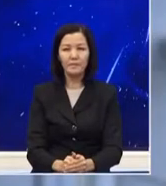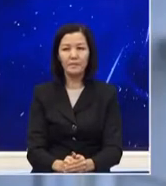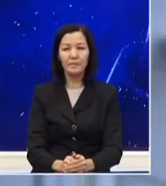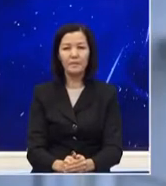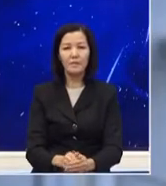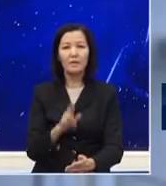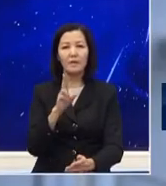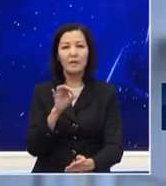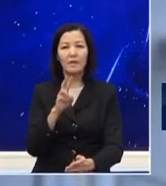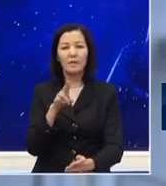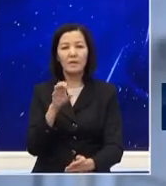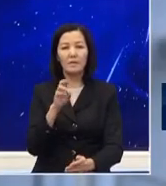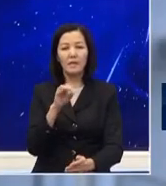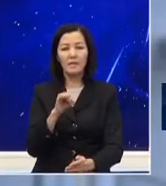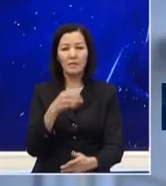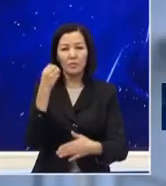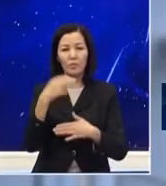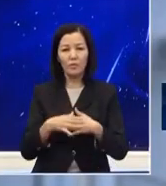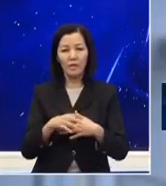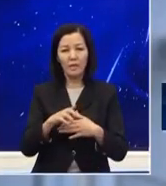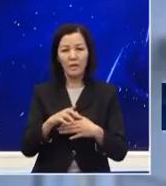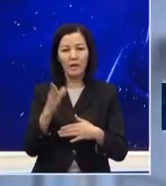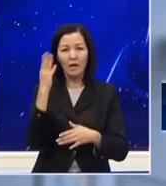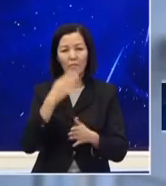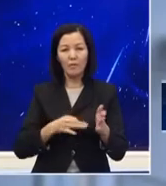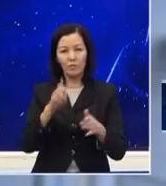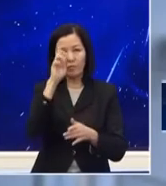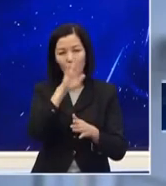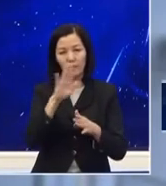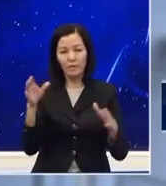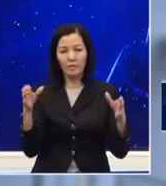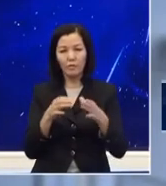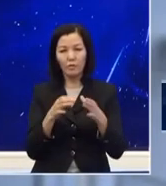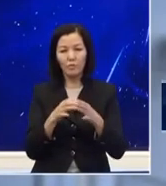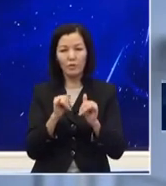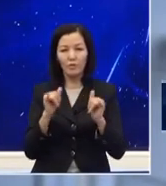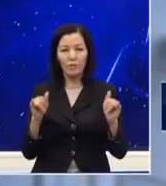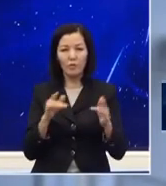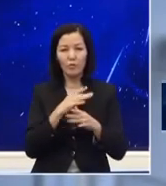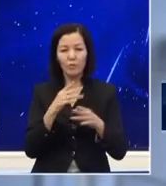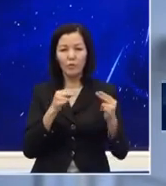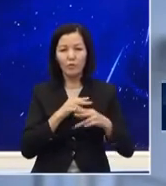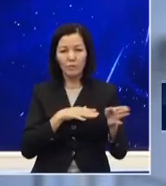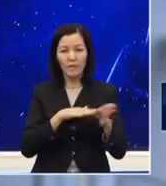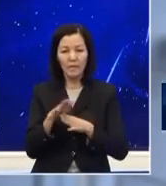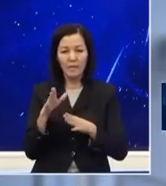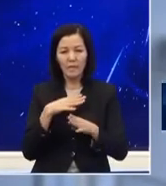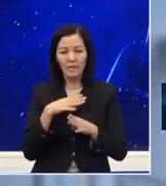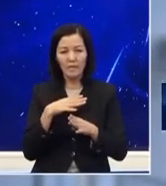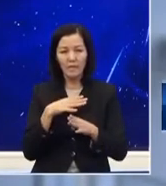Консалтинг орталығы үкіметтік емес ұйымның, Алматы облысының үкіметтік емес ұйымының дамуы үшін талай жұмыстар жасады. Оның